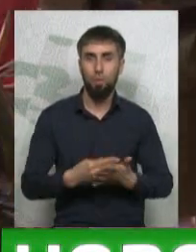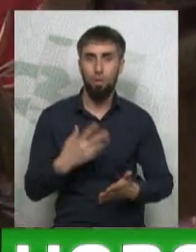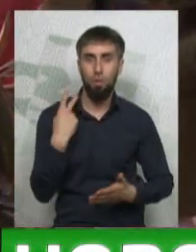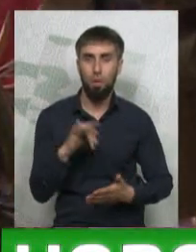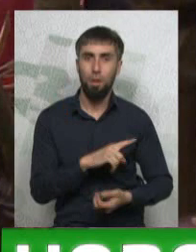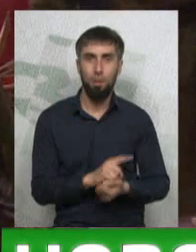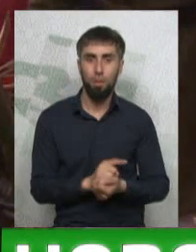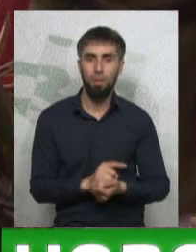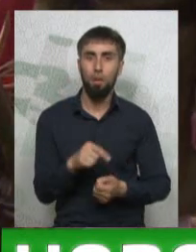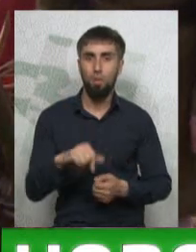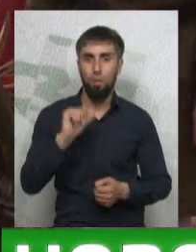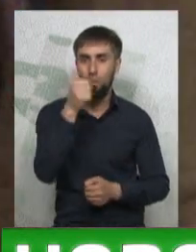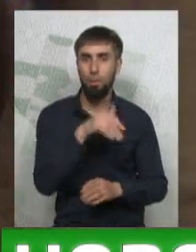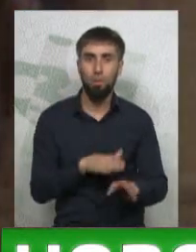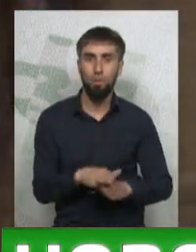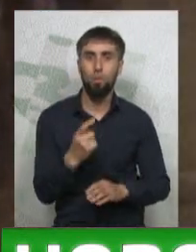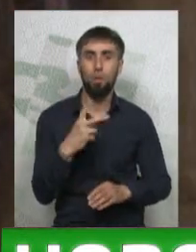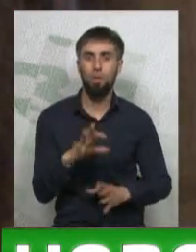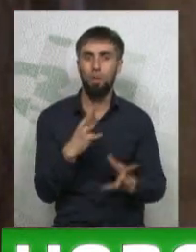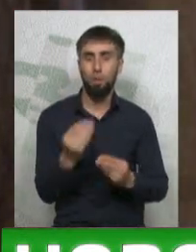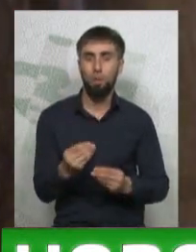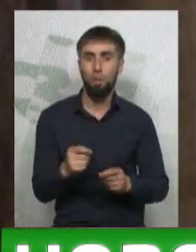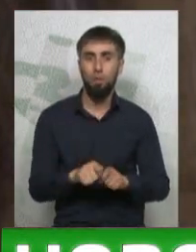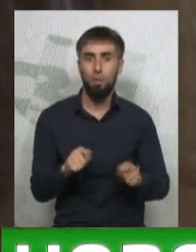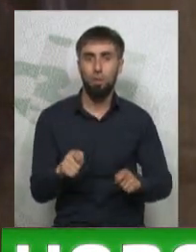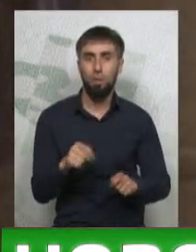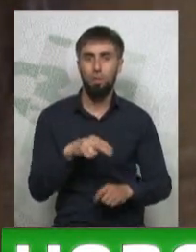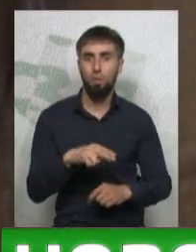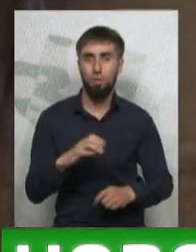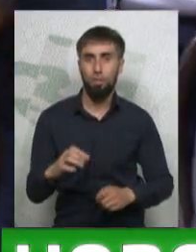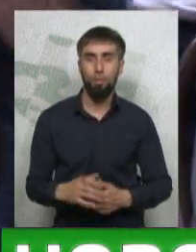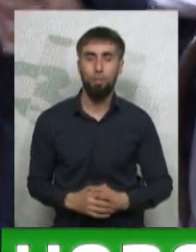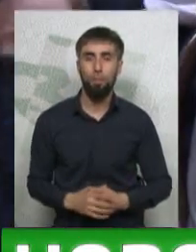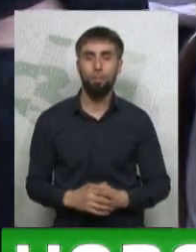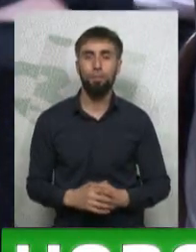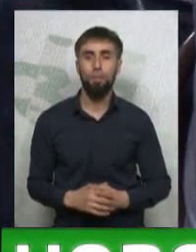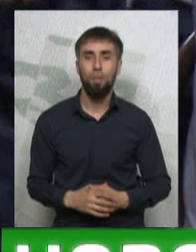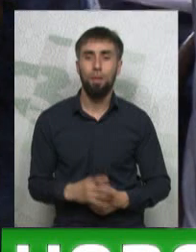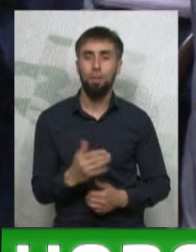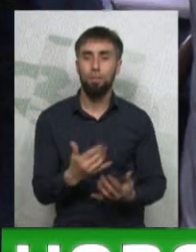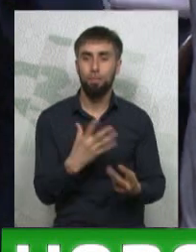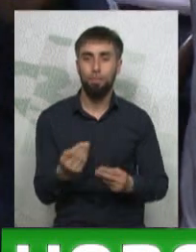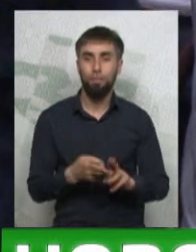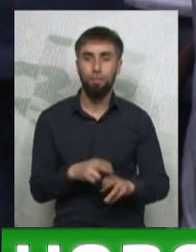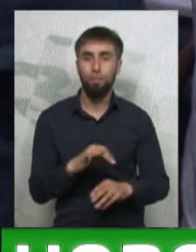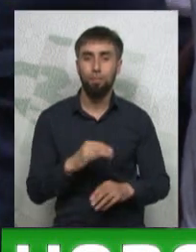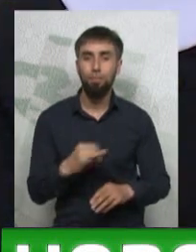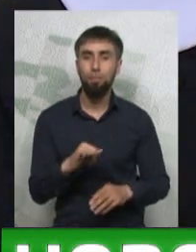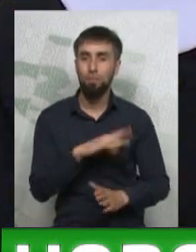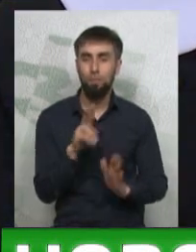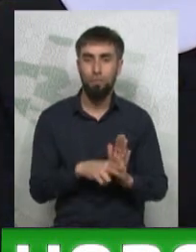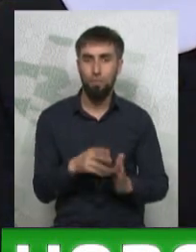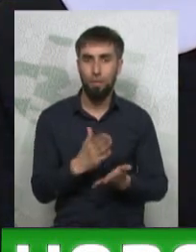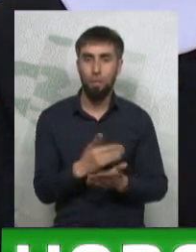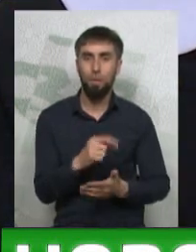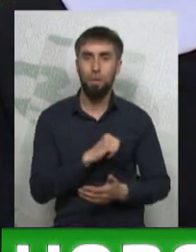и обязанность. В этом году исполняется 100 лет со дня образования патрульно-постовой службы МВД России. На сегодняшний день это структурное подразделение является